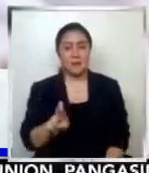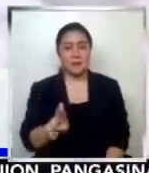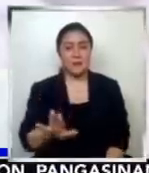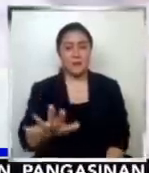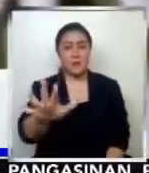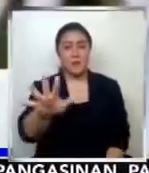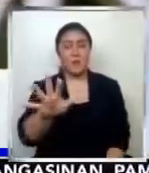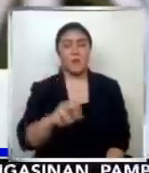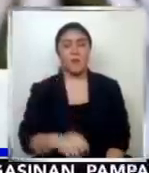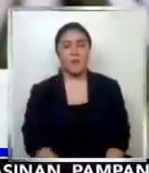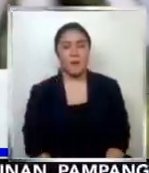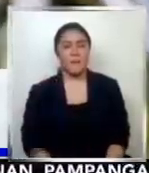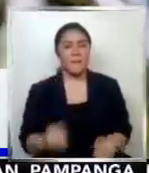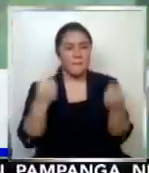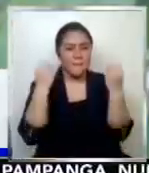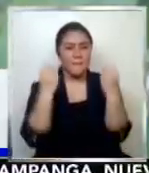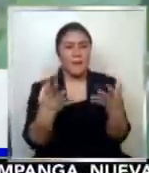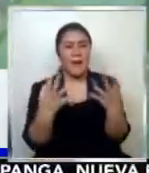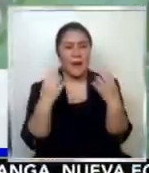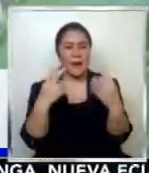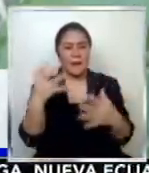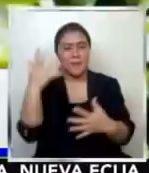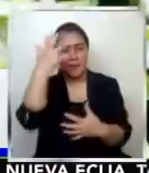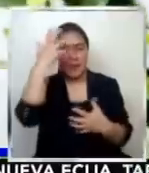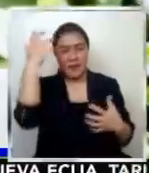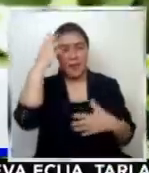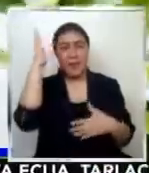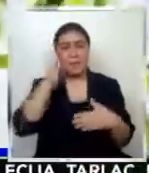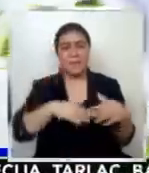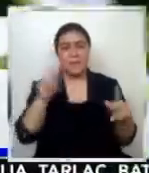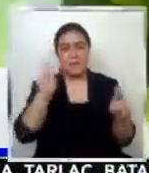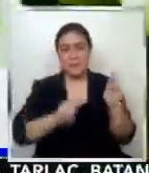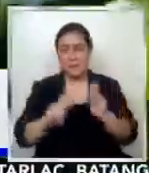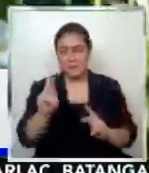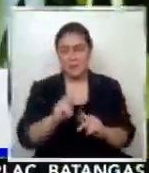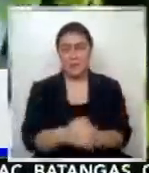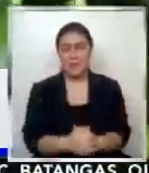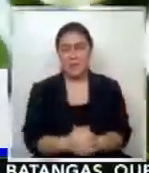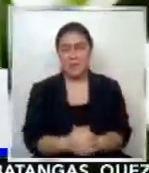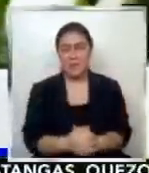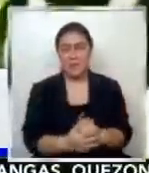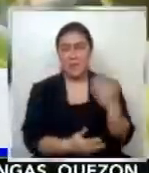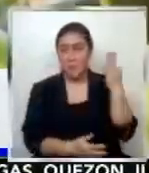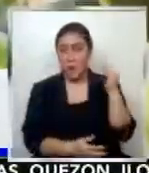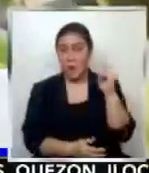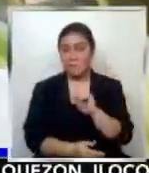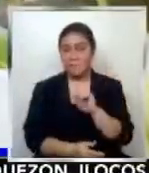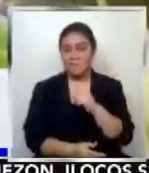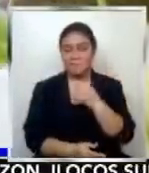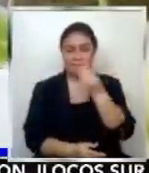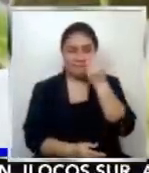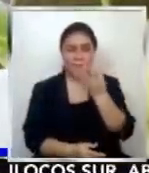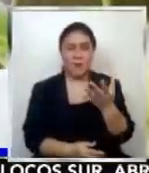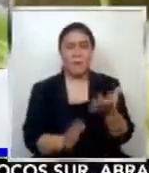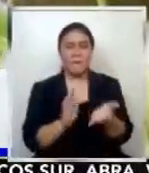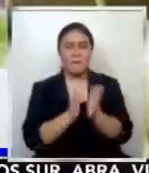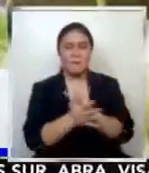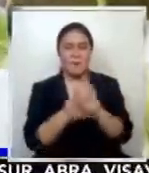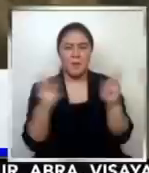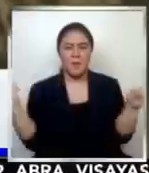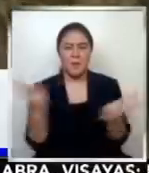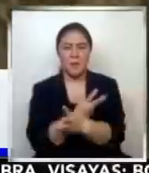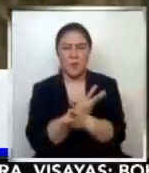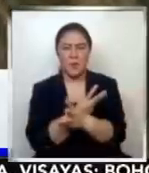mas marami ang unggoy kaysa sa tao. Sinasabi ng mga taga rito na peste na ang mga ito sa kanilang